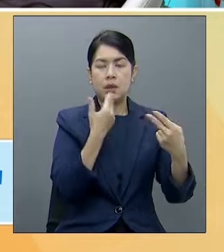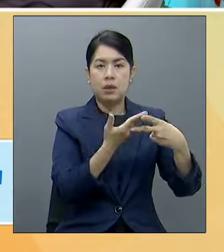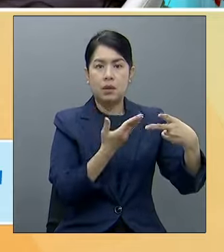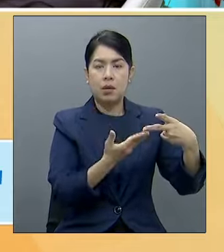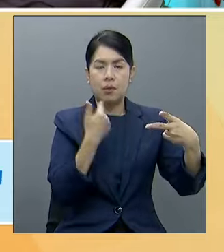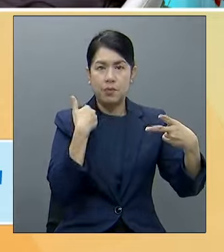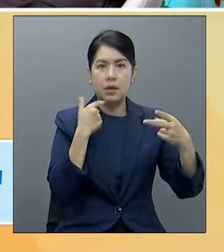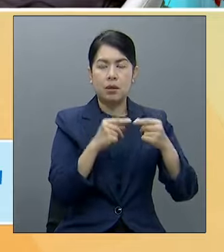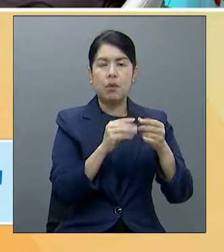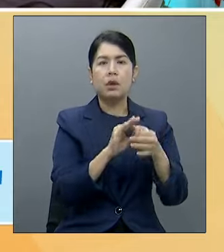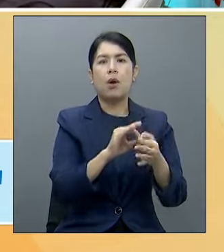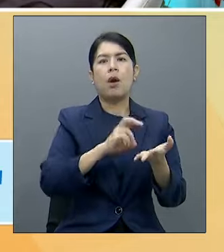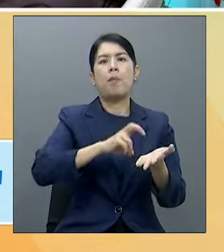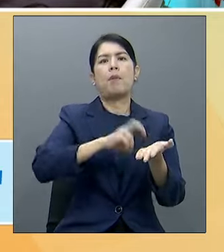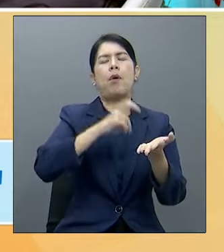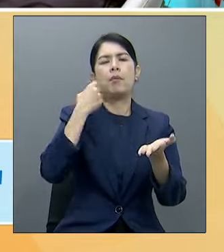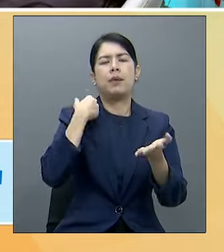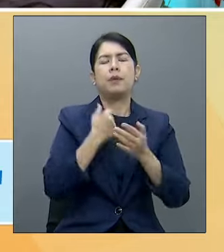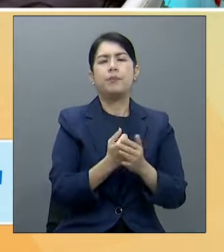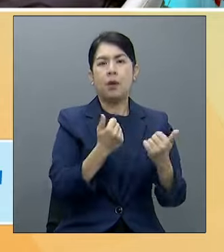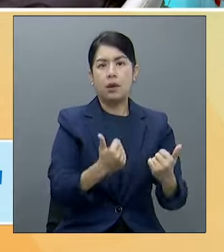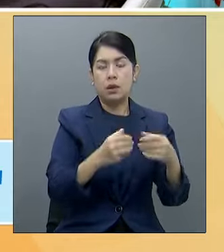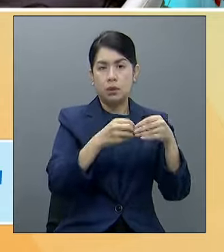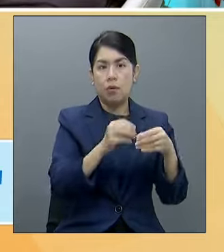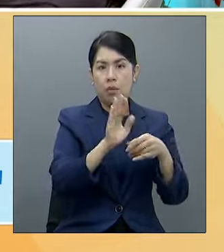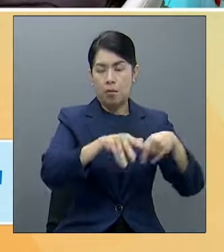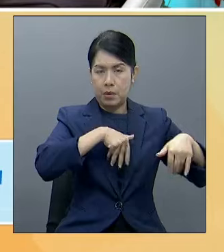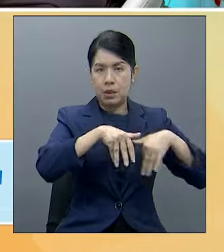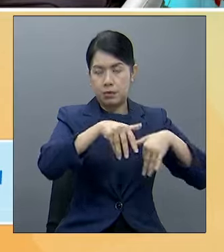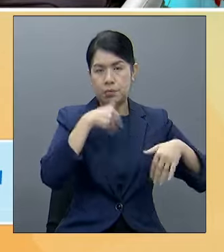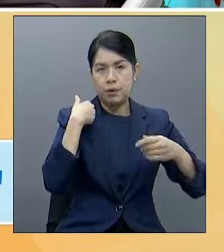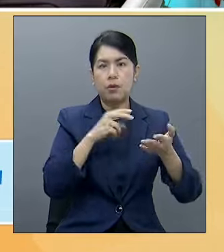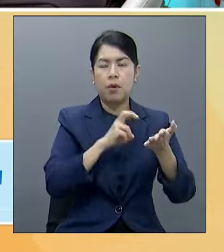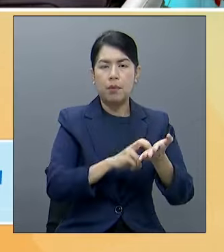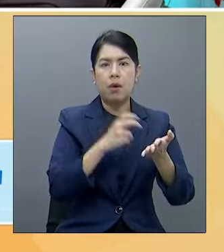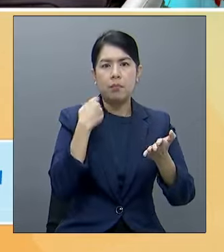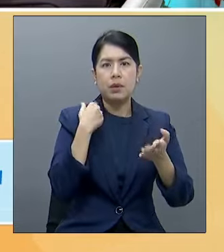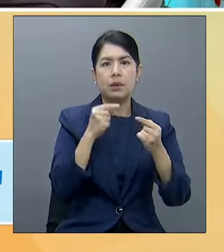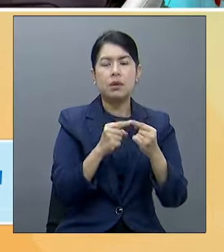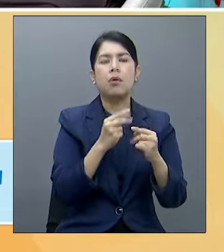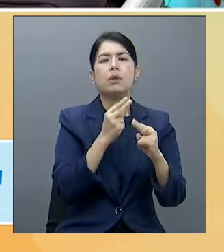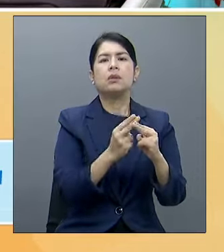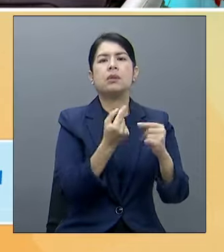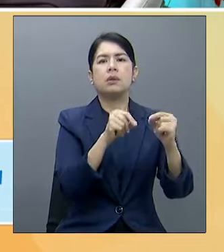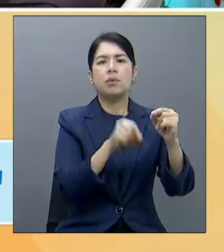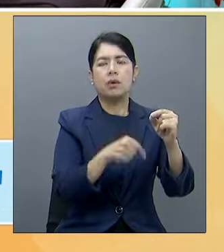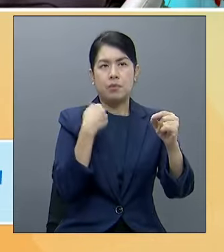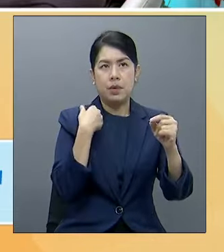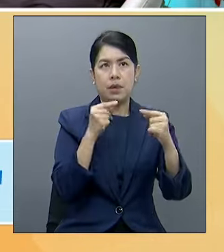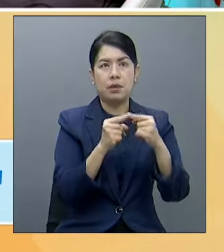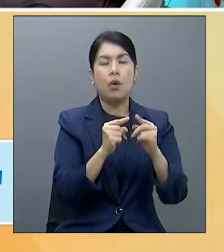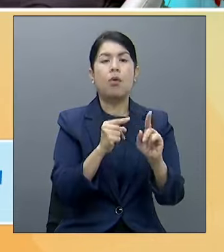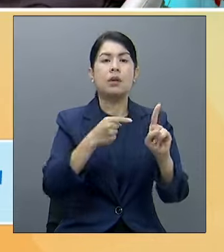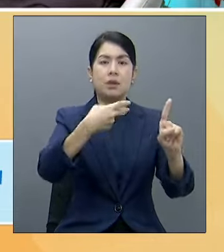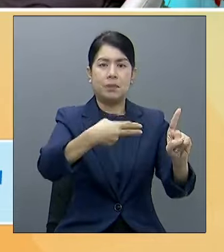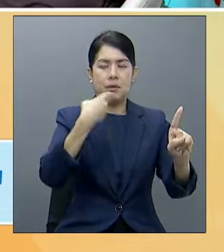รับรองเพศสภาพตอนนี้ค่ะภาคประชาชนได้รับรองเพศสภาพเข้าชื่อกัน 10,000 รายชื่อแล้วเข้าสู่สภาคิดว่าหลังส